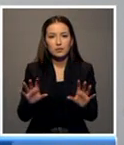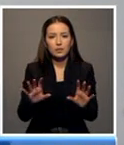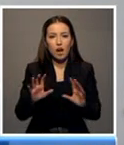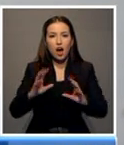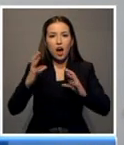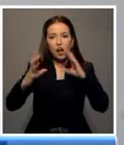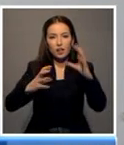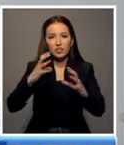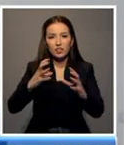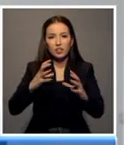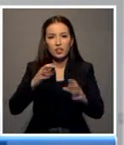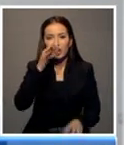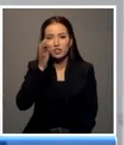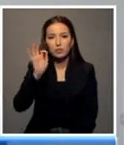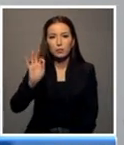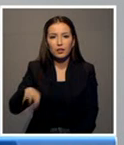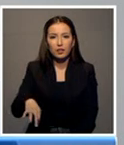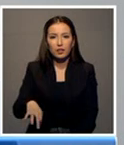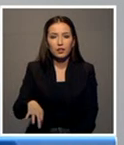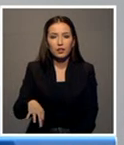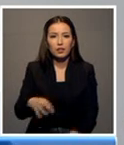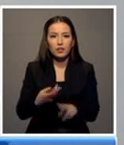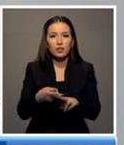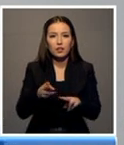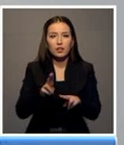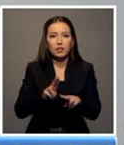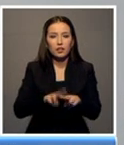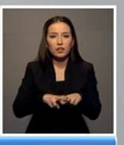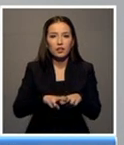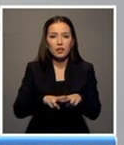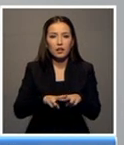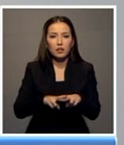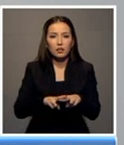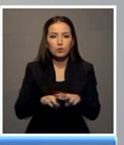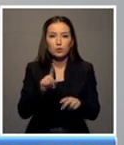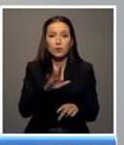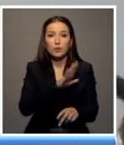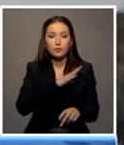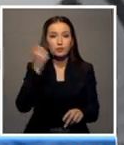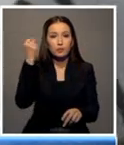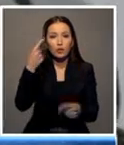халықаралық тәжірибеге, халықаралық стандартқа сай болу үшін біз басқа